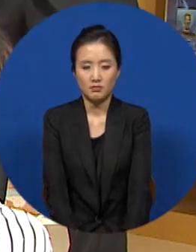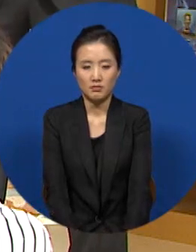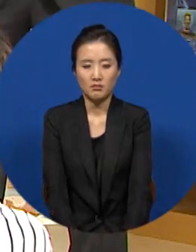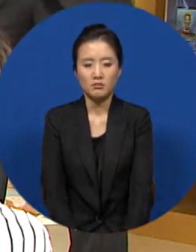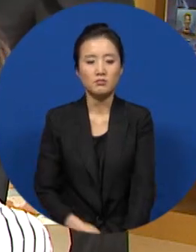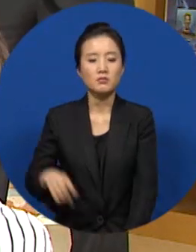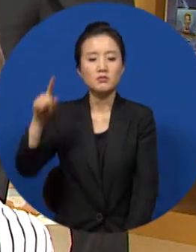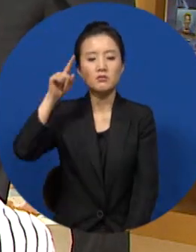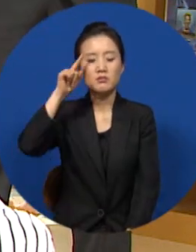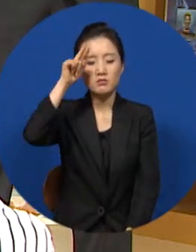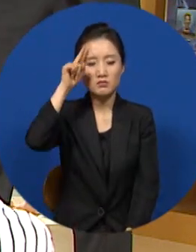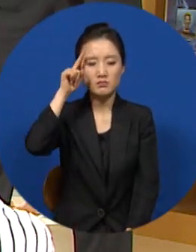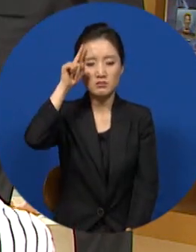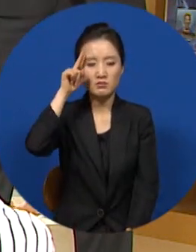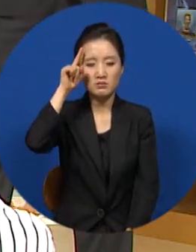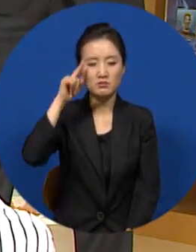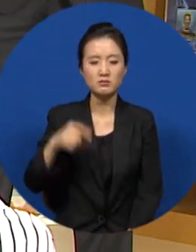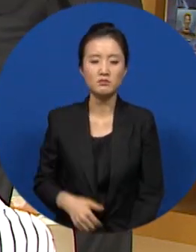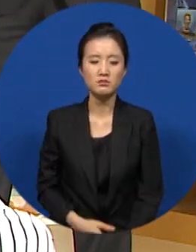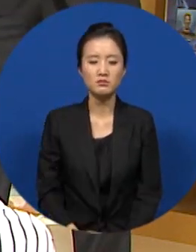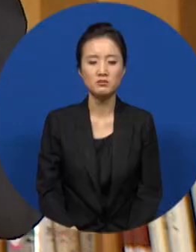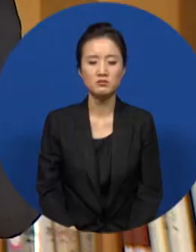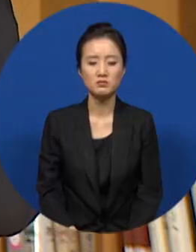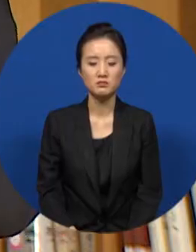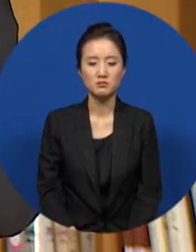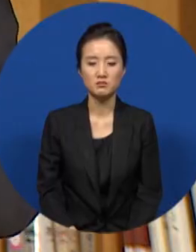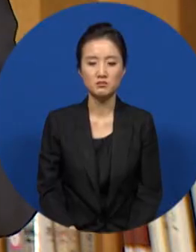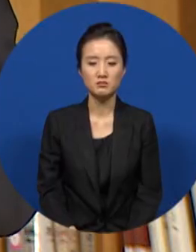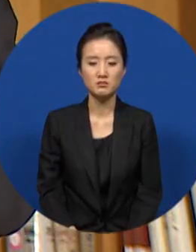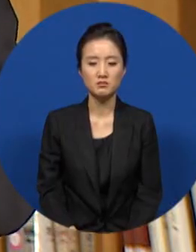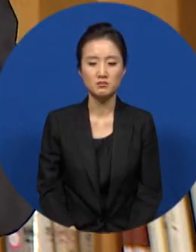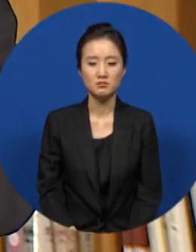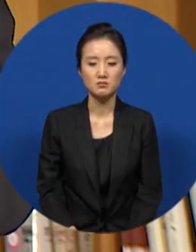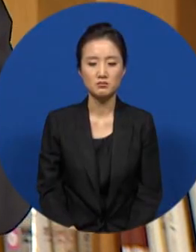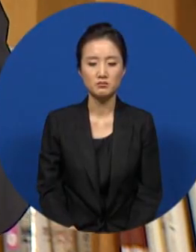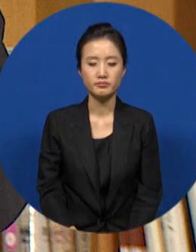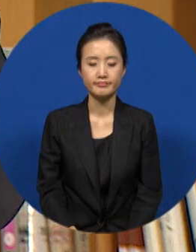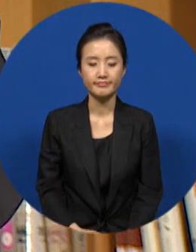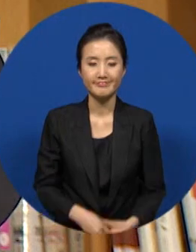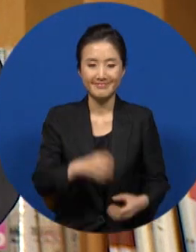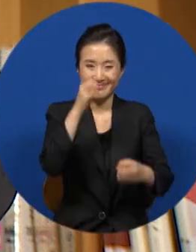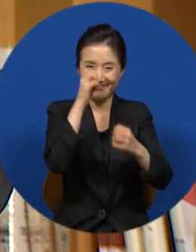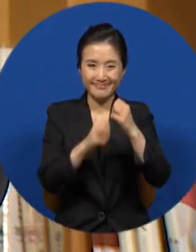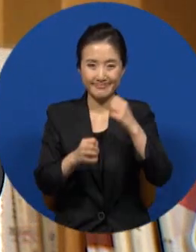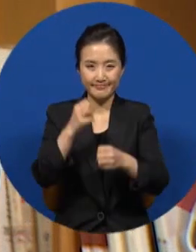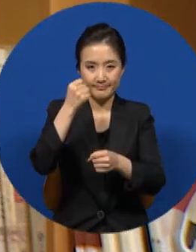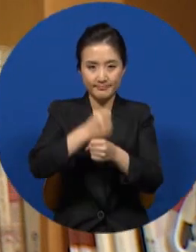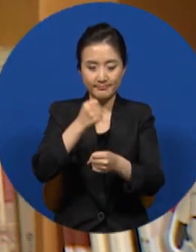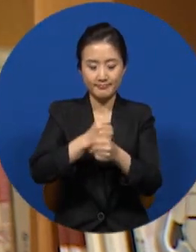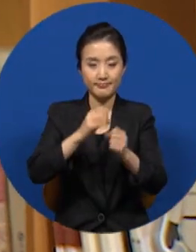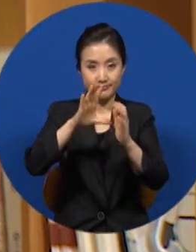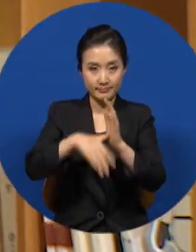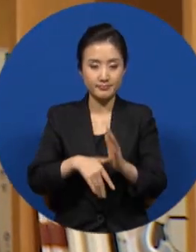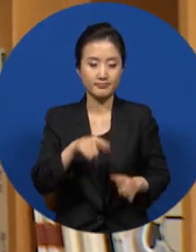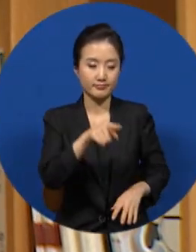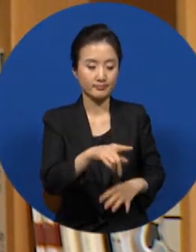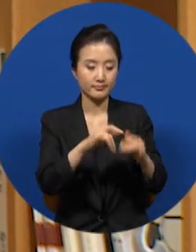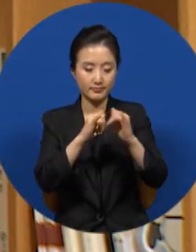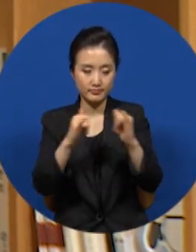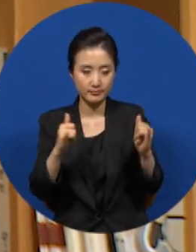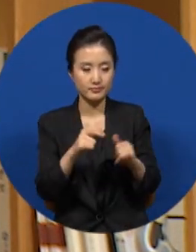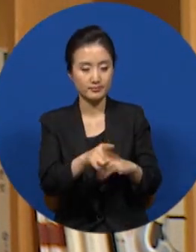자 스트레스라는 글자 있지 않습니까? 그 글자를 만들 때는 그 나라의 사상에 묻어있기 마련이에요. 그런데